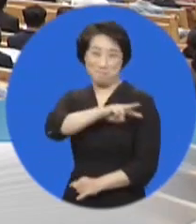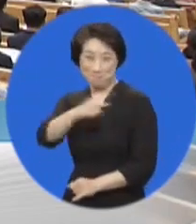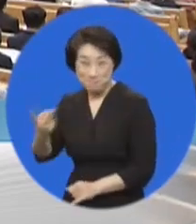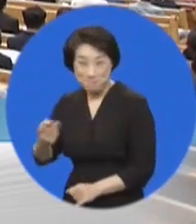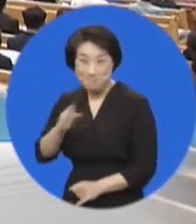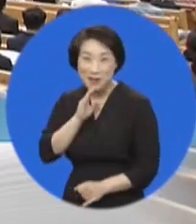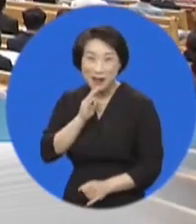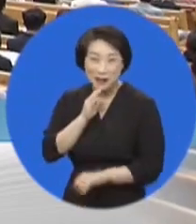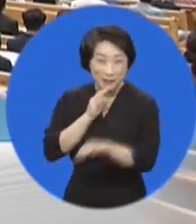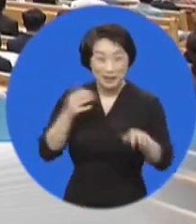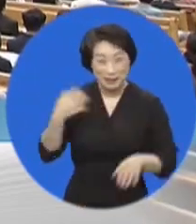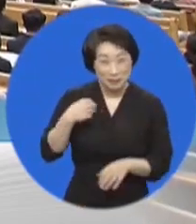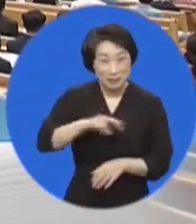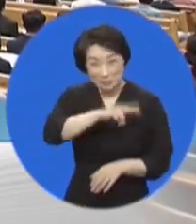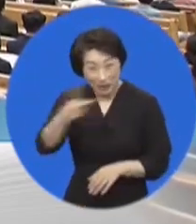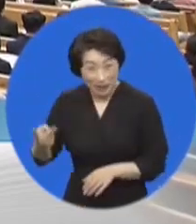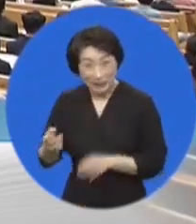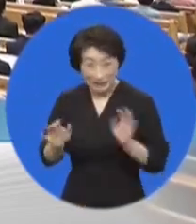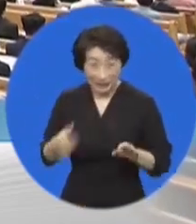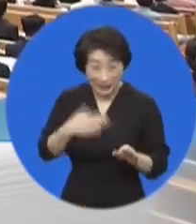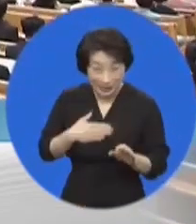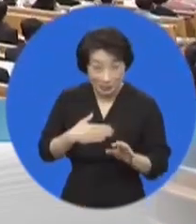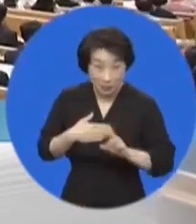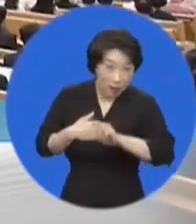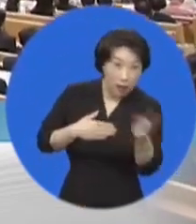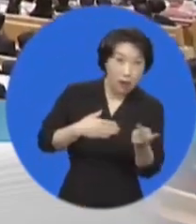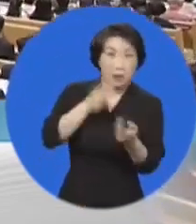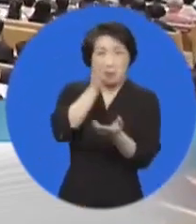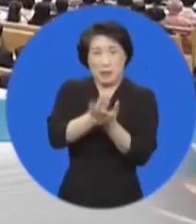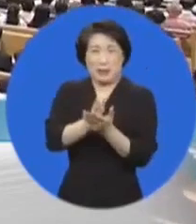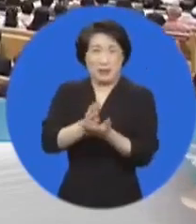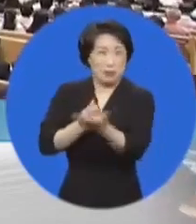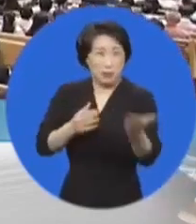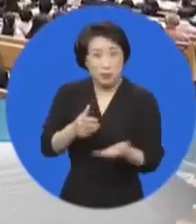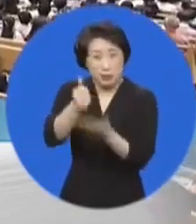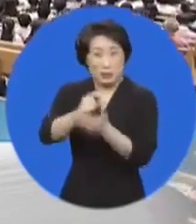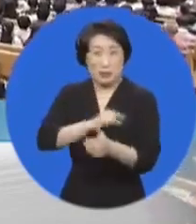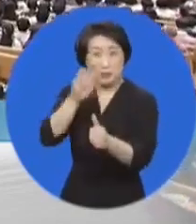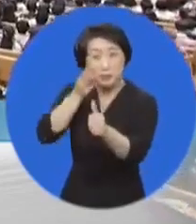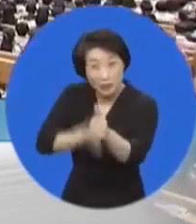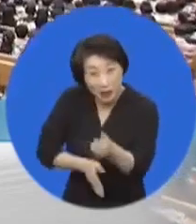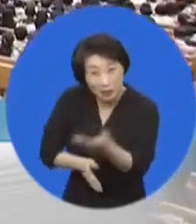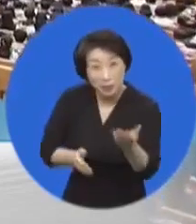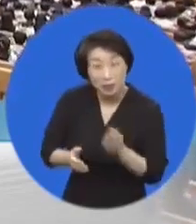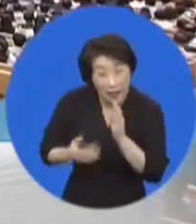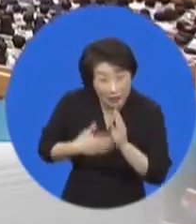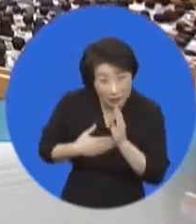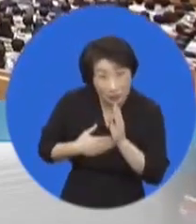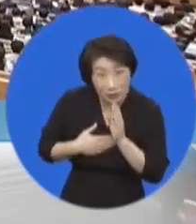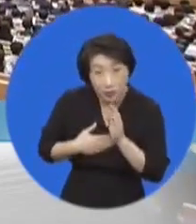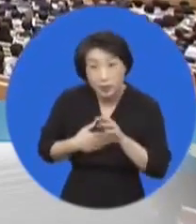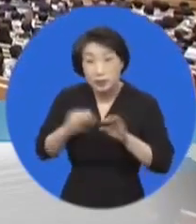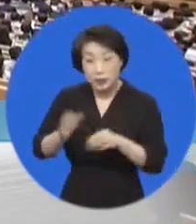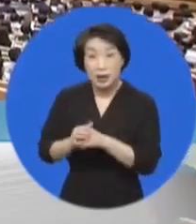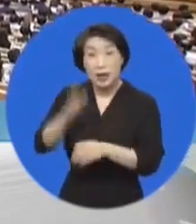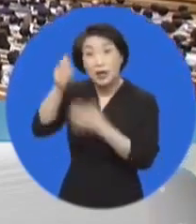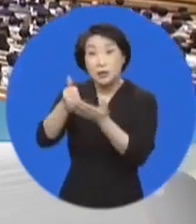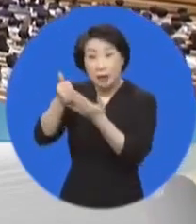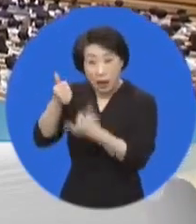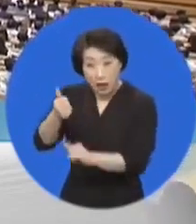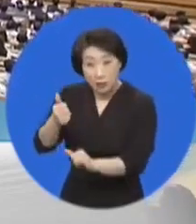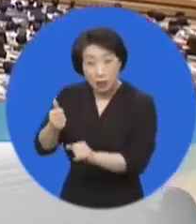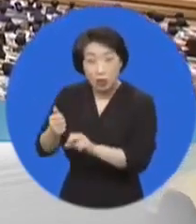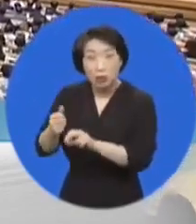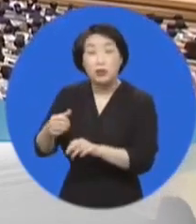이 신분이 변하지 말기를 주님의 이름으로 축원합니다. 이 신분 변하면 아무짝에도